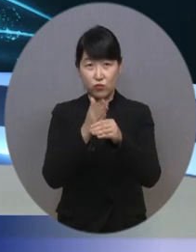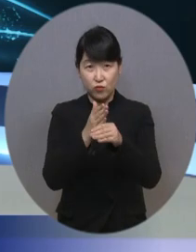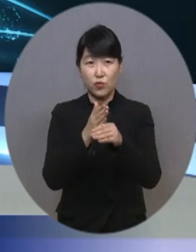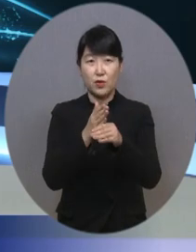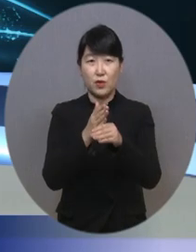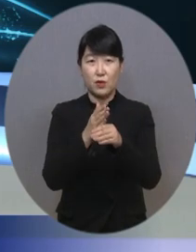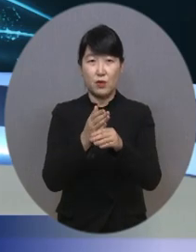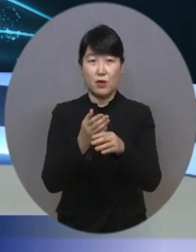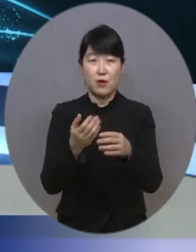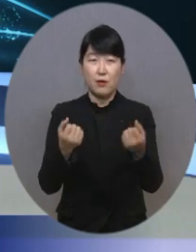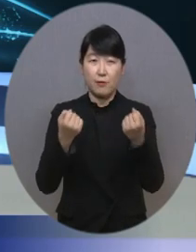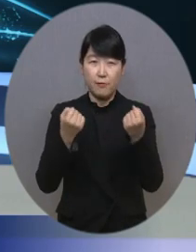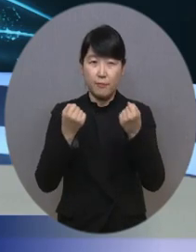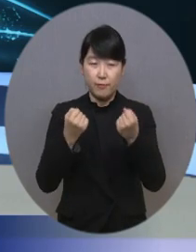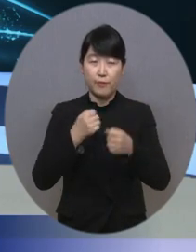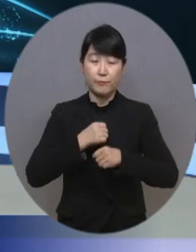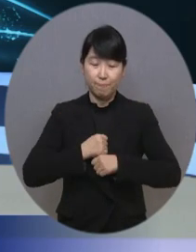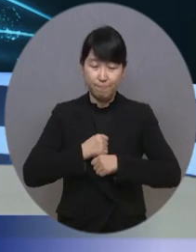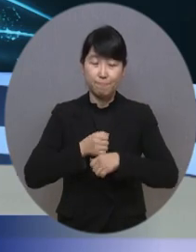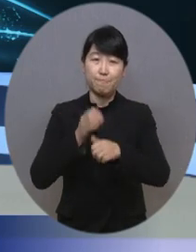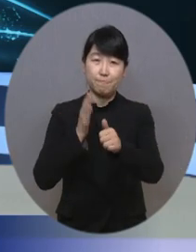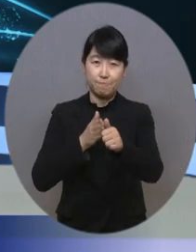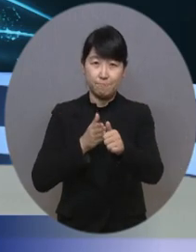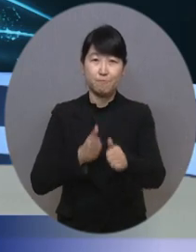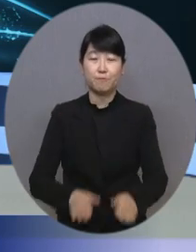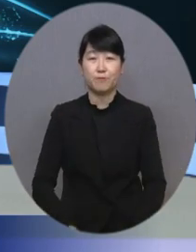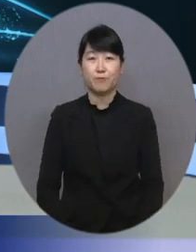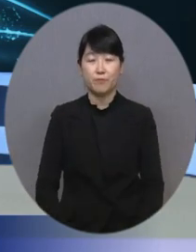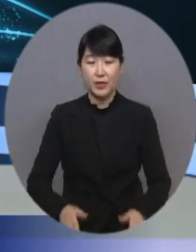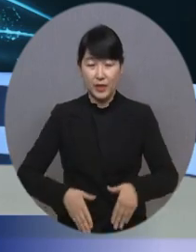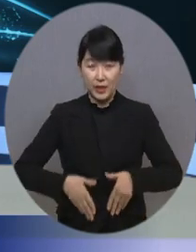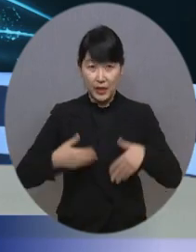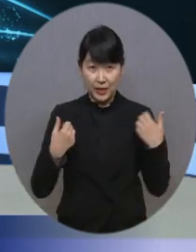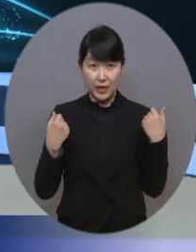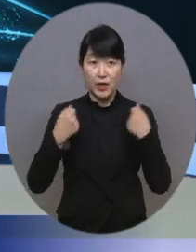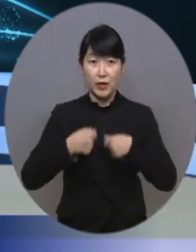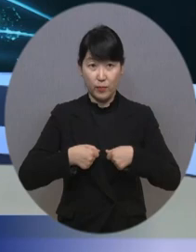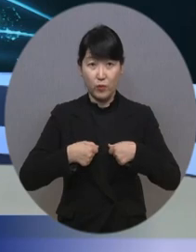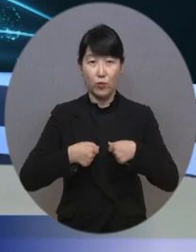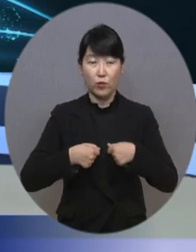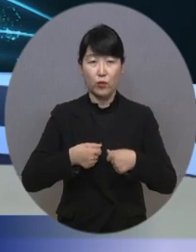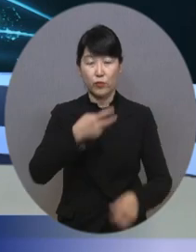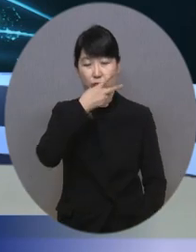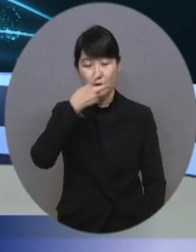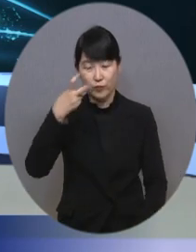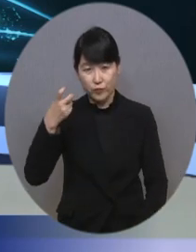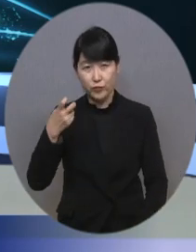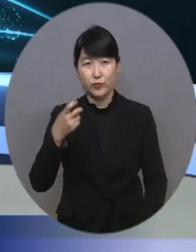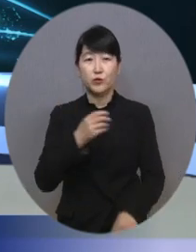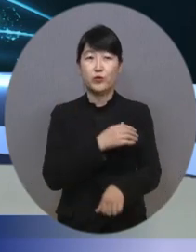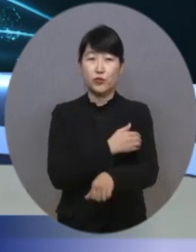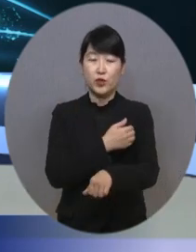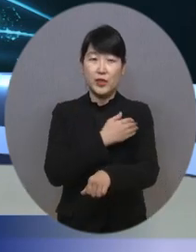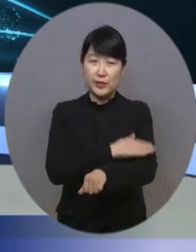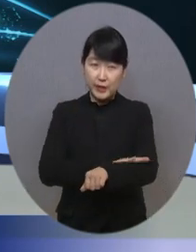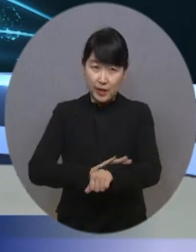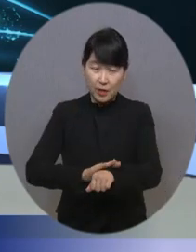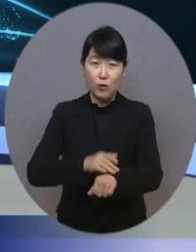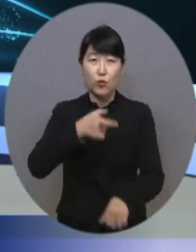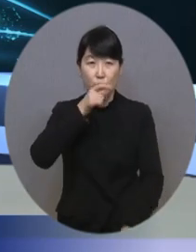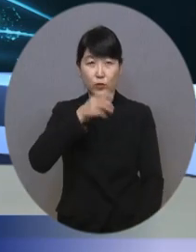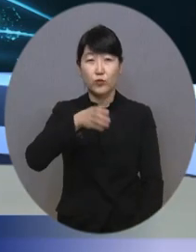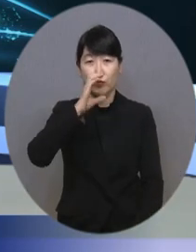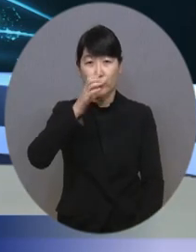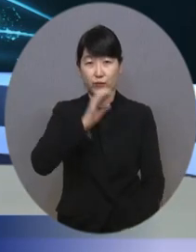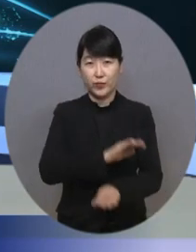건강관리에 각별한 유의가 필요하겠습니다 따뜻하게 입으시고 충분한 수면과 물 섭취로 건강